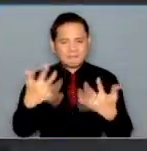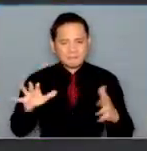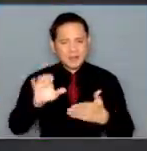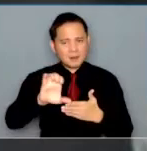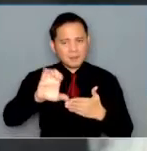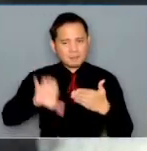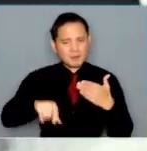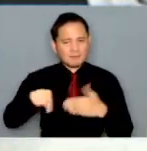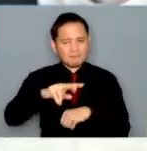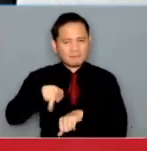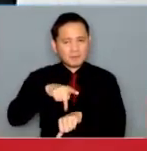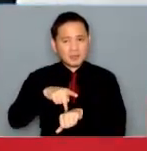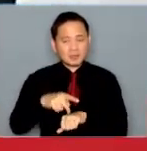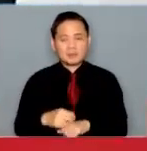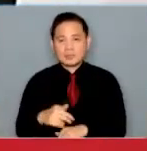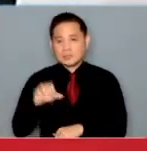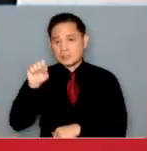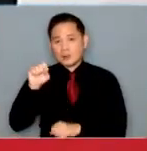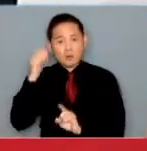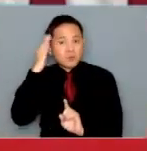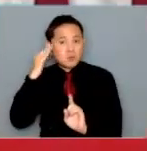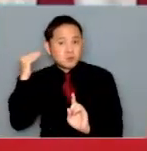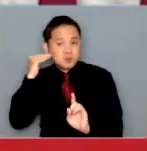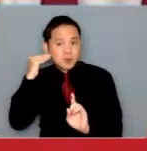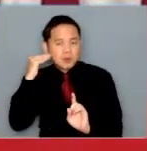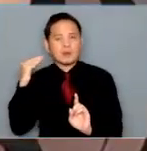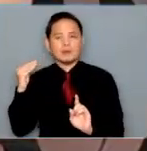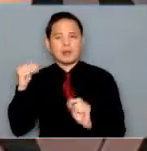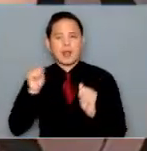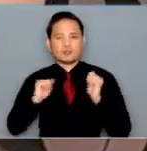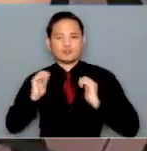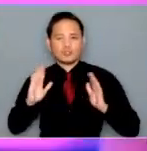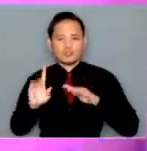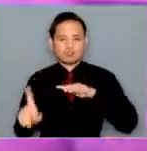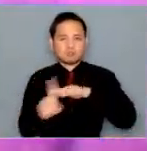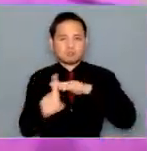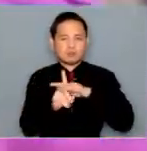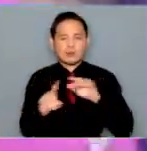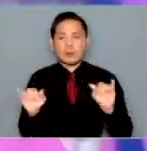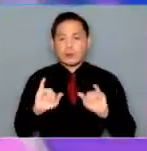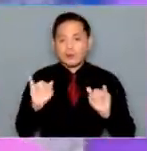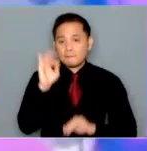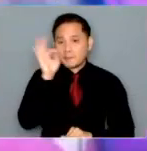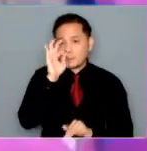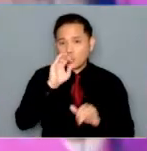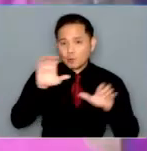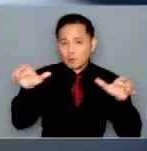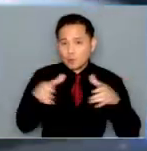red carpet ang mga South Korean superstars at ilang Pinoy acts.